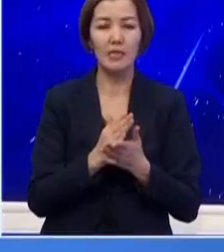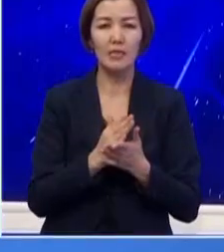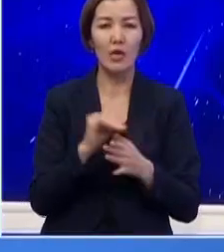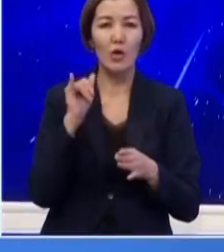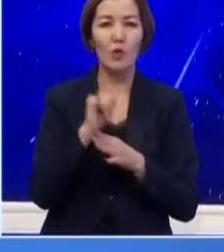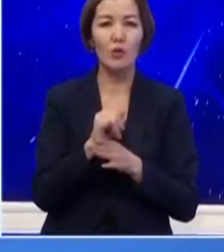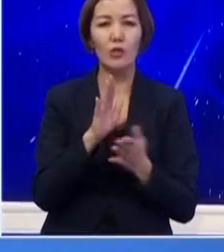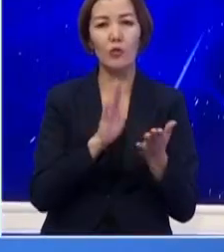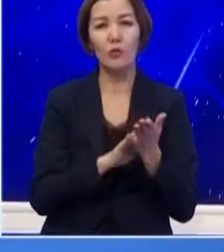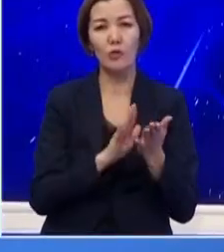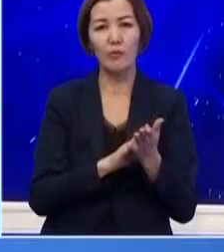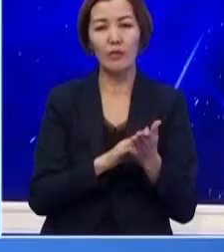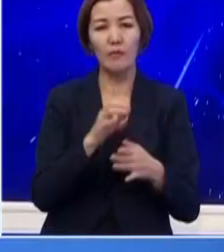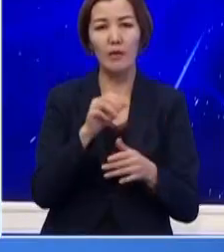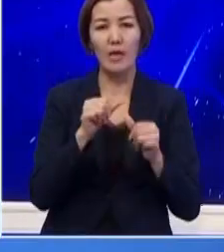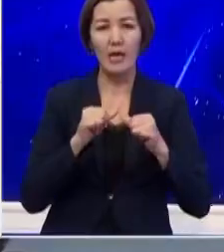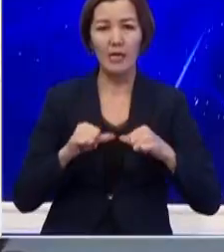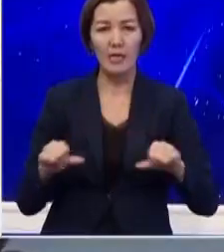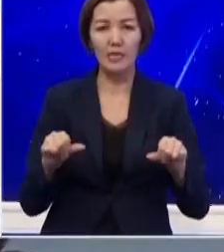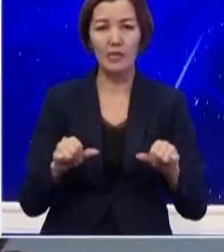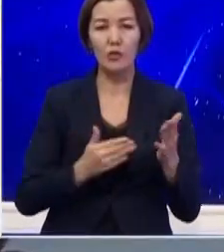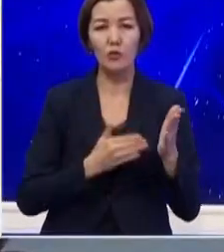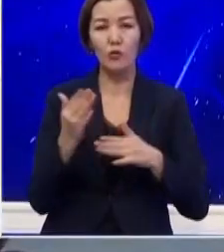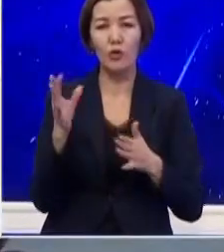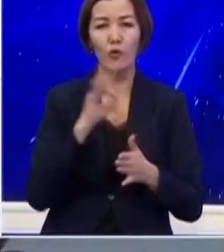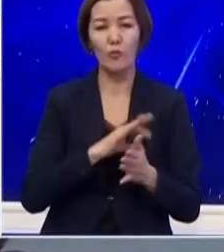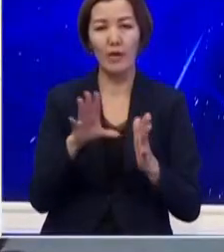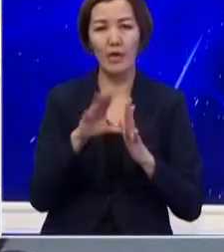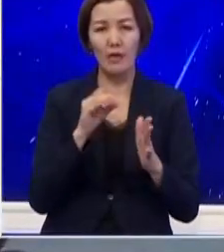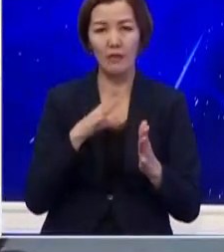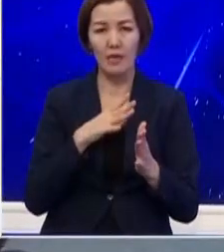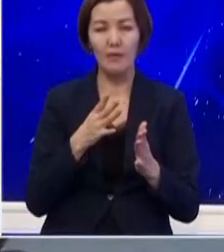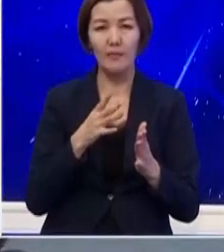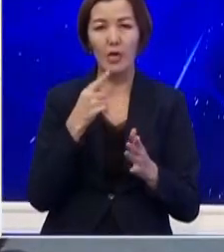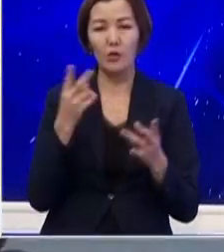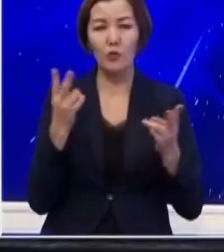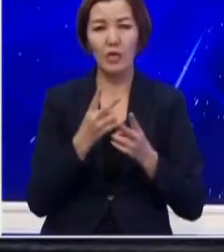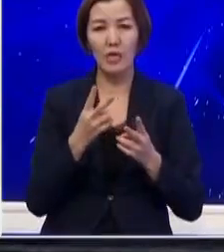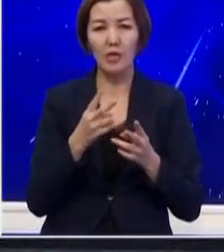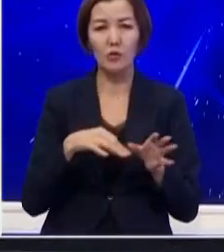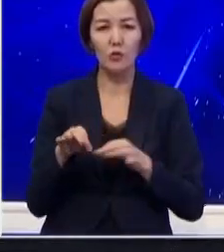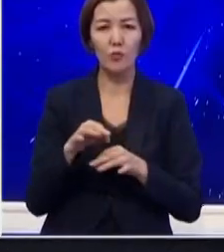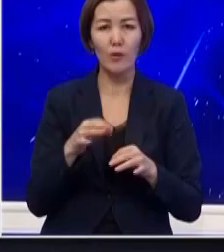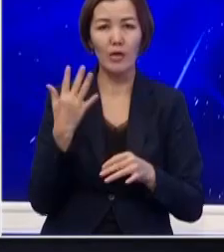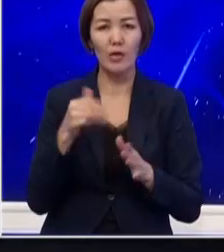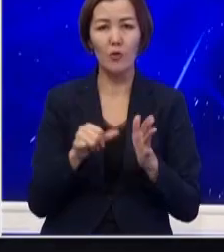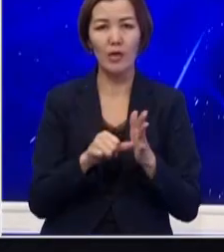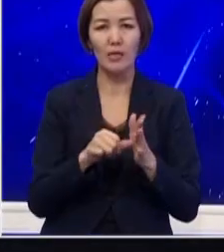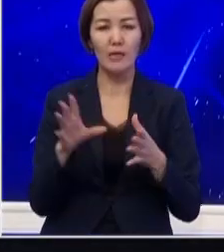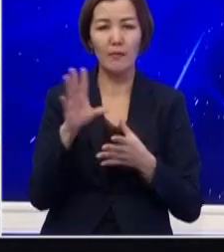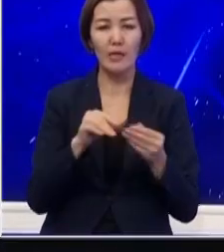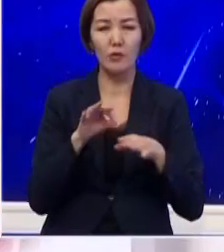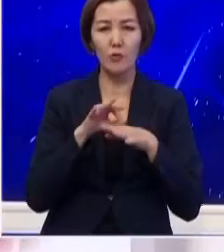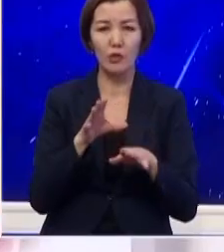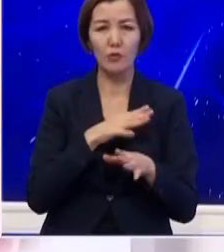Келген қонақтардың қошеметіне бөлініп, Әділғазы алқасынан жоғары ұпай иеленді. Айта кету керек, аталмыш жоба осымен 56-шы